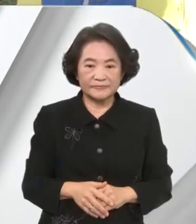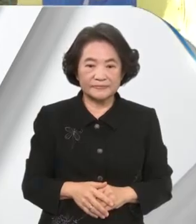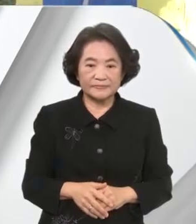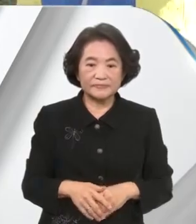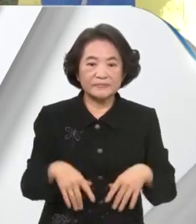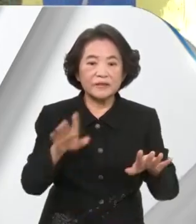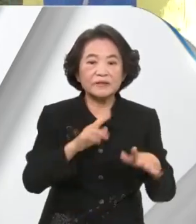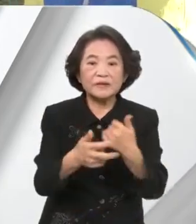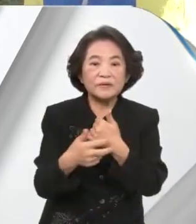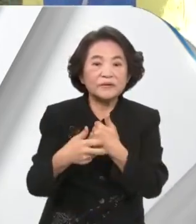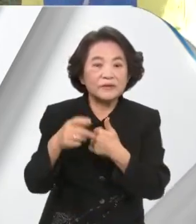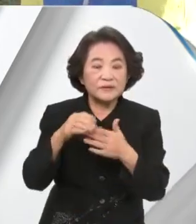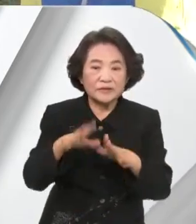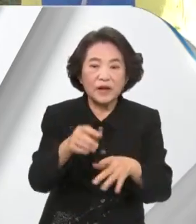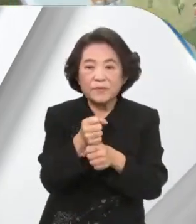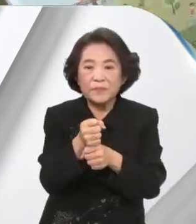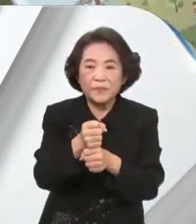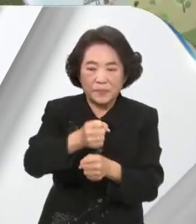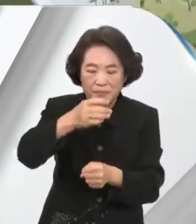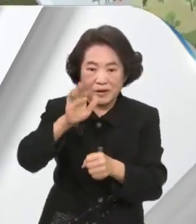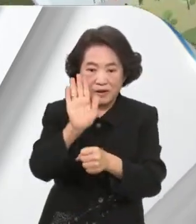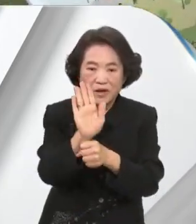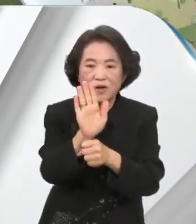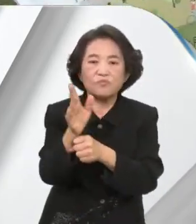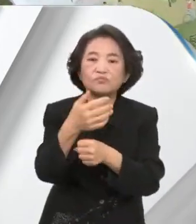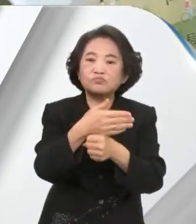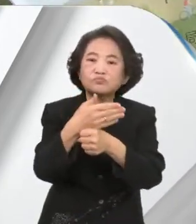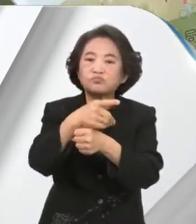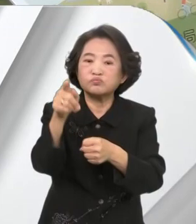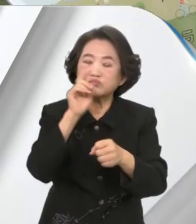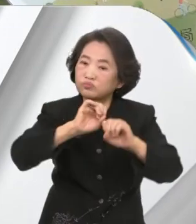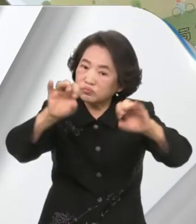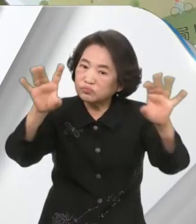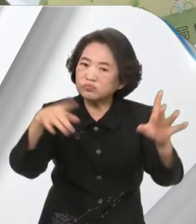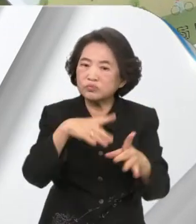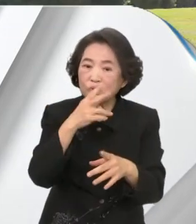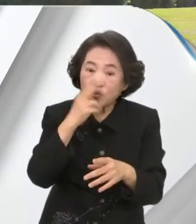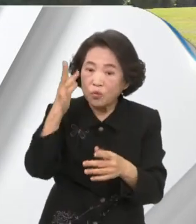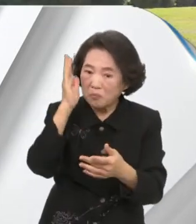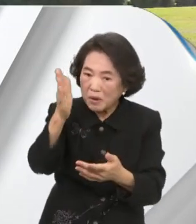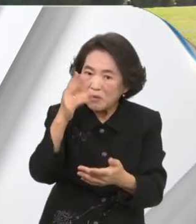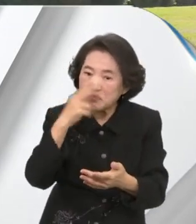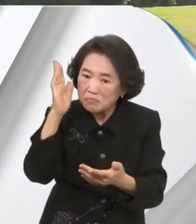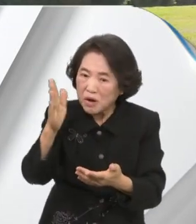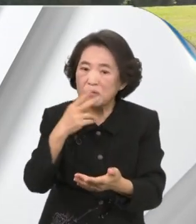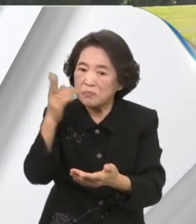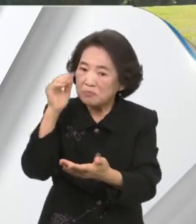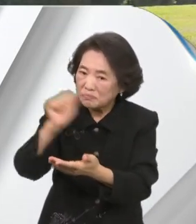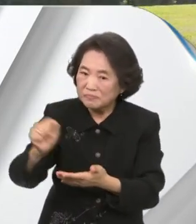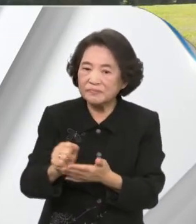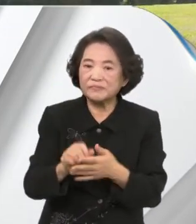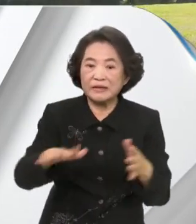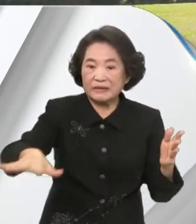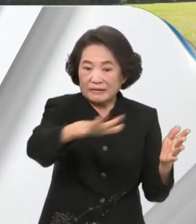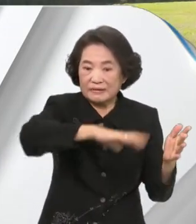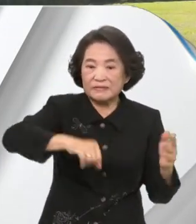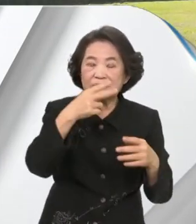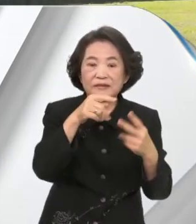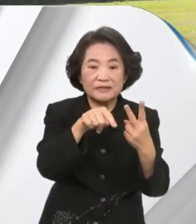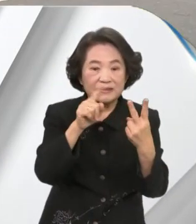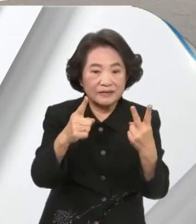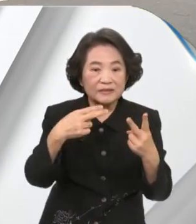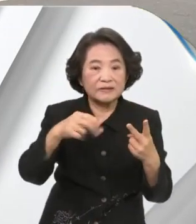微信叫工作人员，那天专门实验的宣传的看板，都到人都在宣传。自营业处的意识，整体两点业公开，为的推